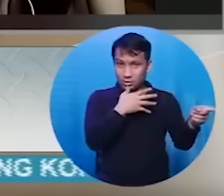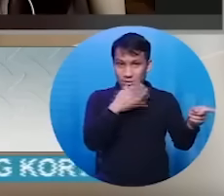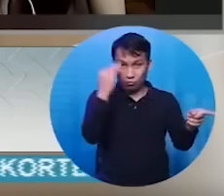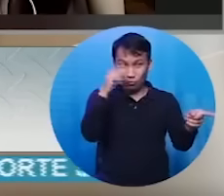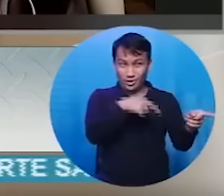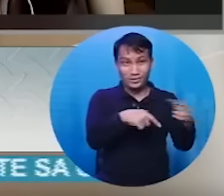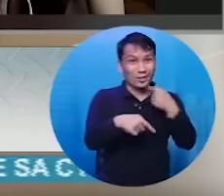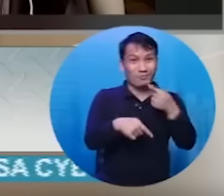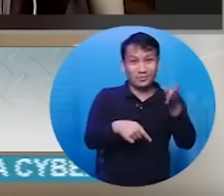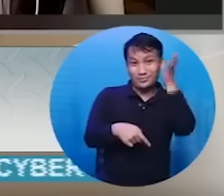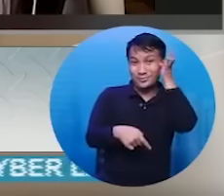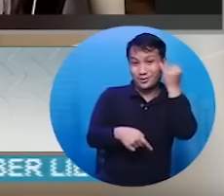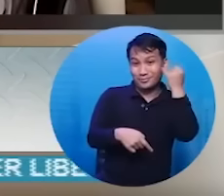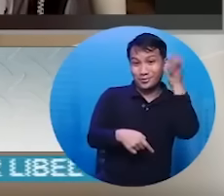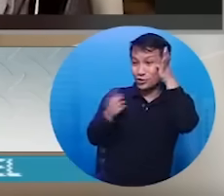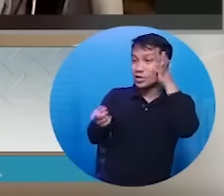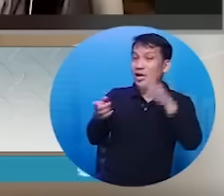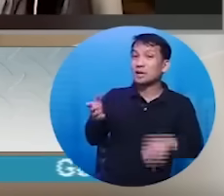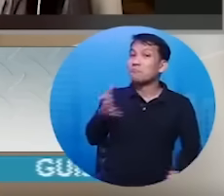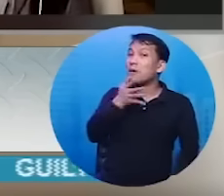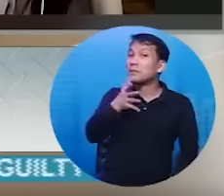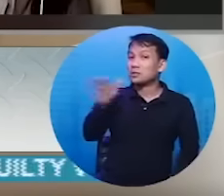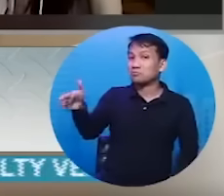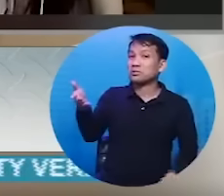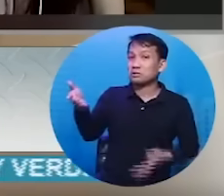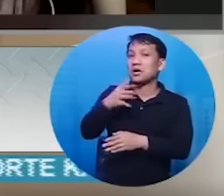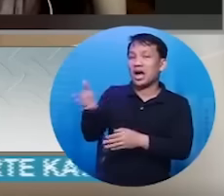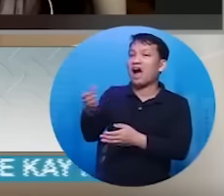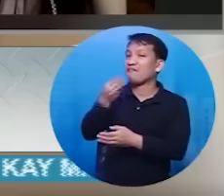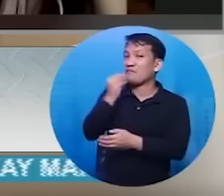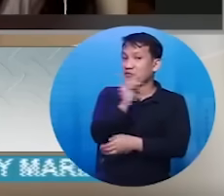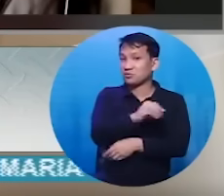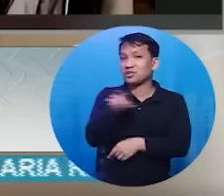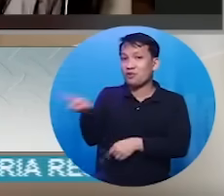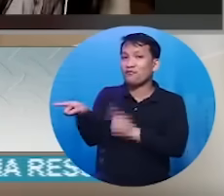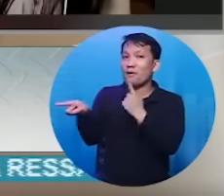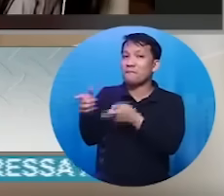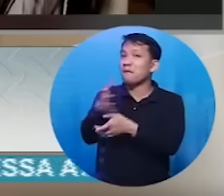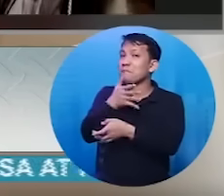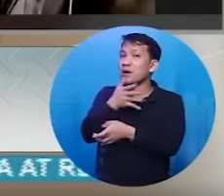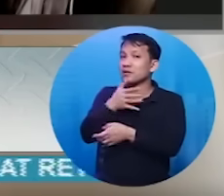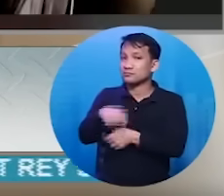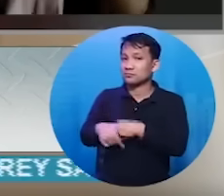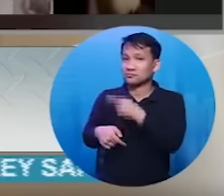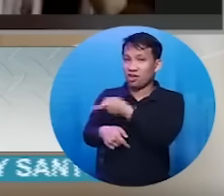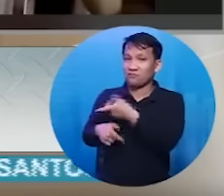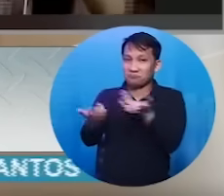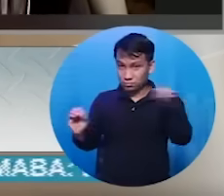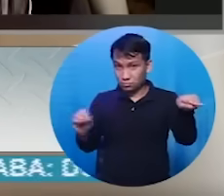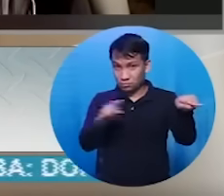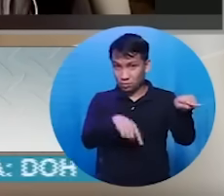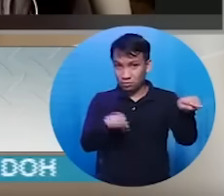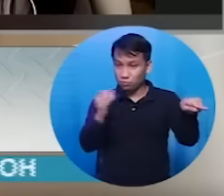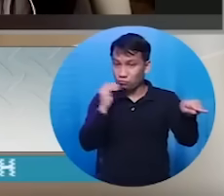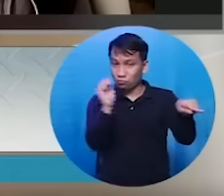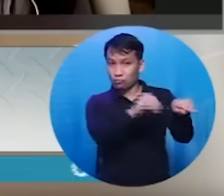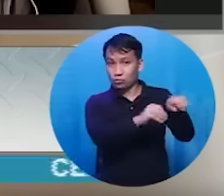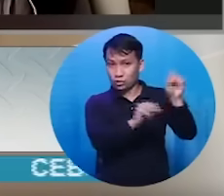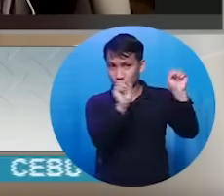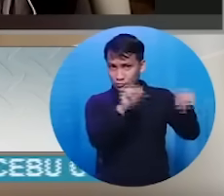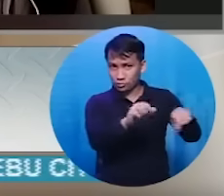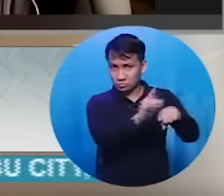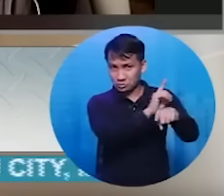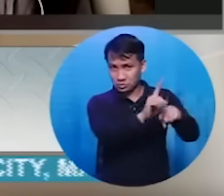ginagamit niyang dahilan eh, galing daw po sa inyong utos sa kanyang papa at mama. Kayo nga po at sa tatay niya. So hindi po totoo. Kasi gusto ko